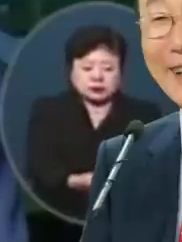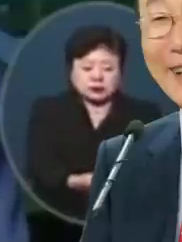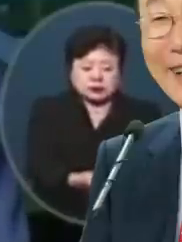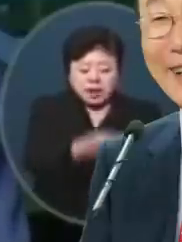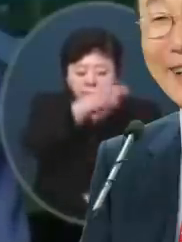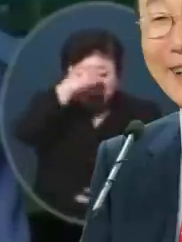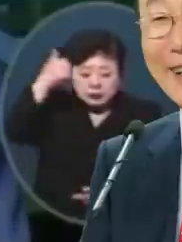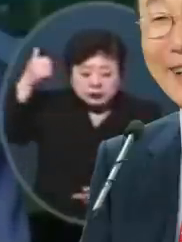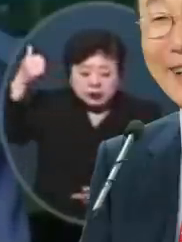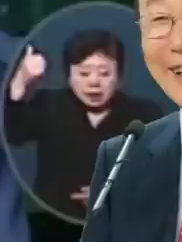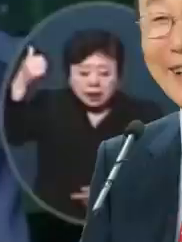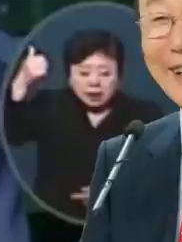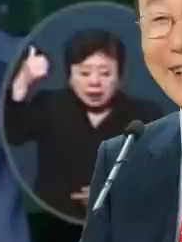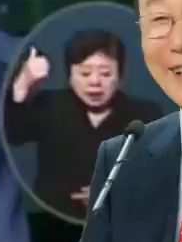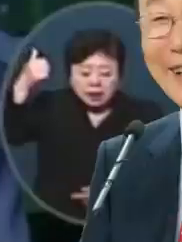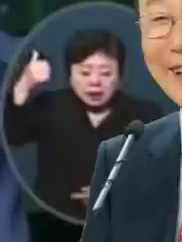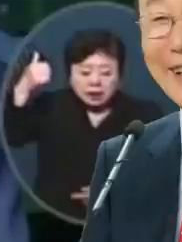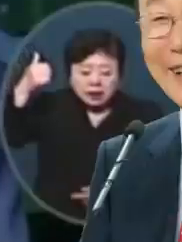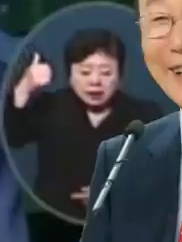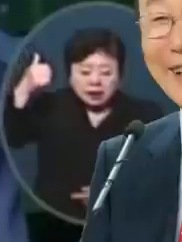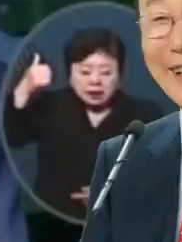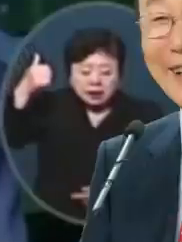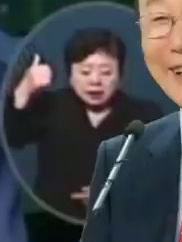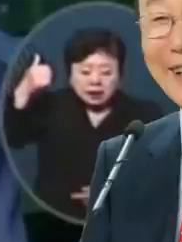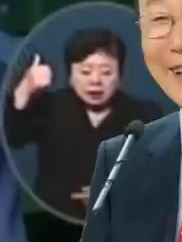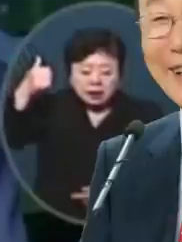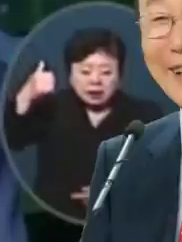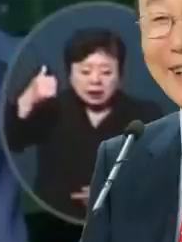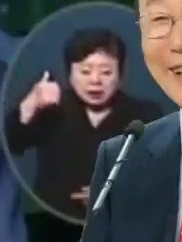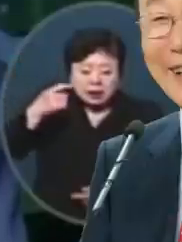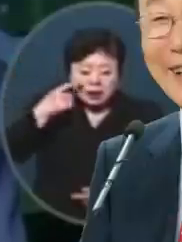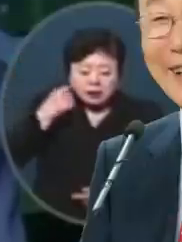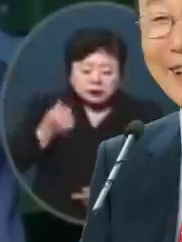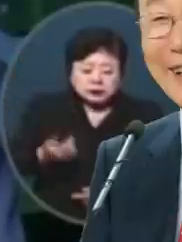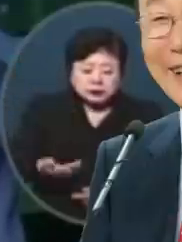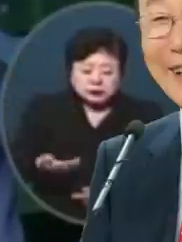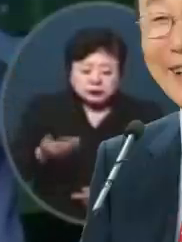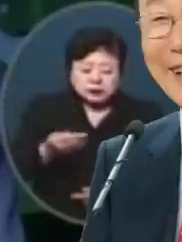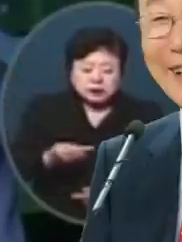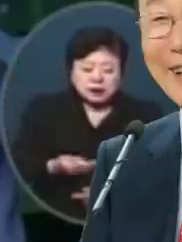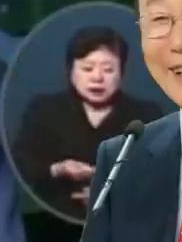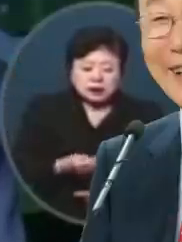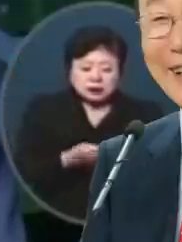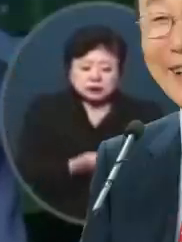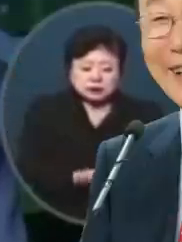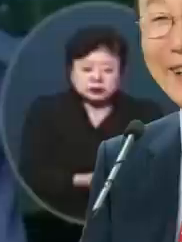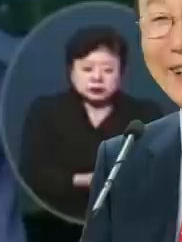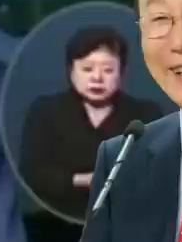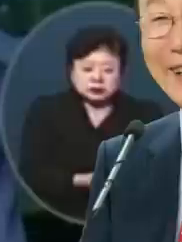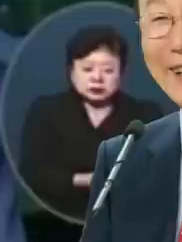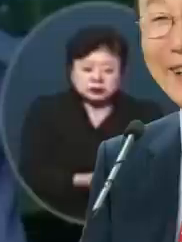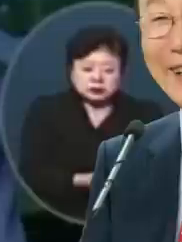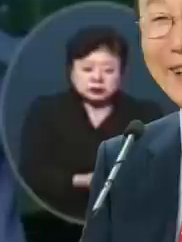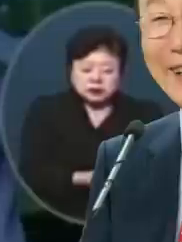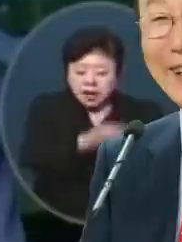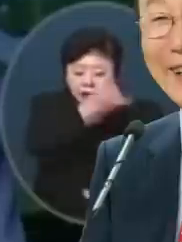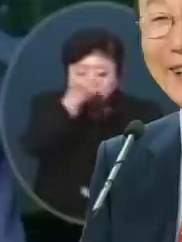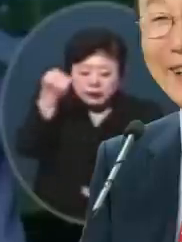할아버지가 우리 아버님 위에 들어 누웠어요. 그 다음에